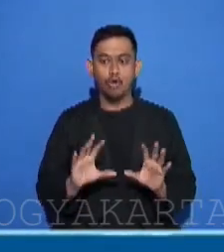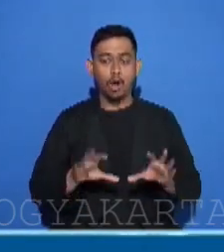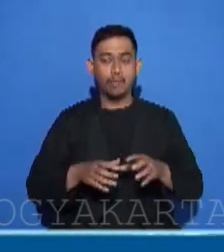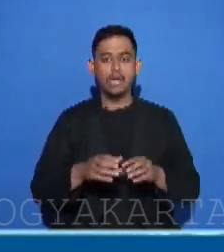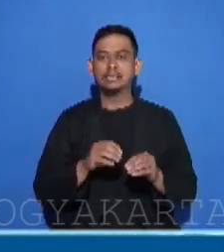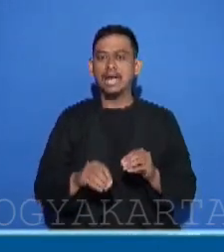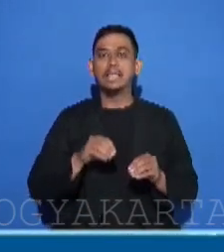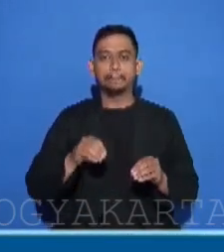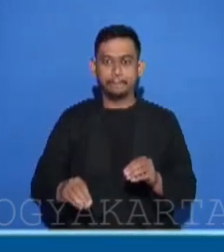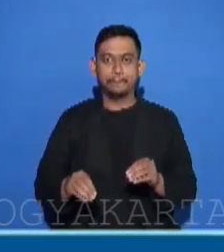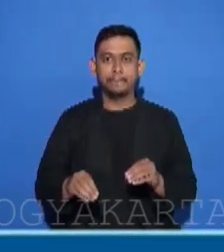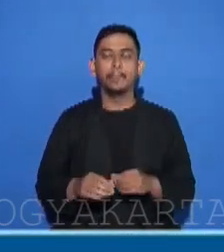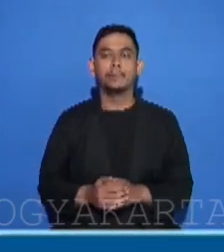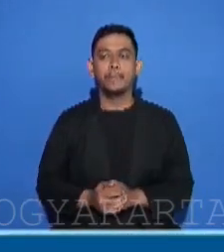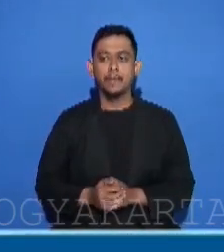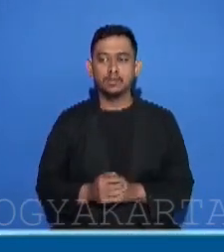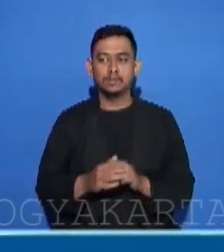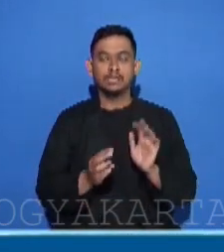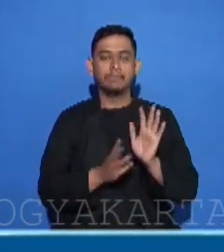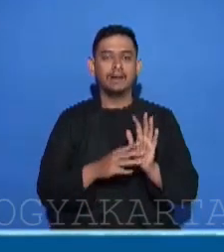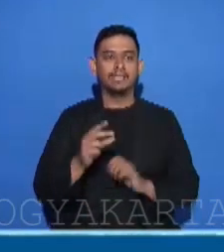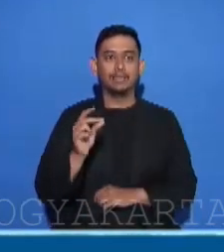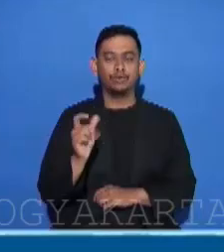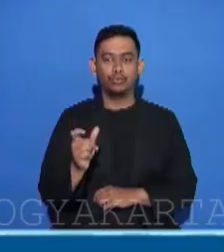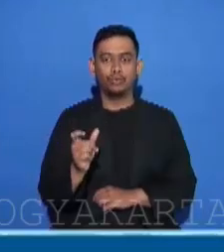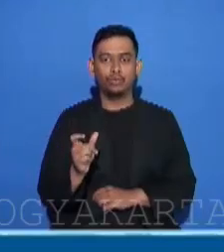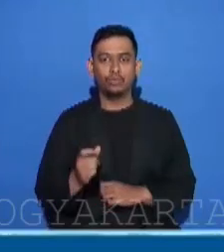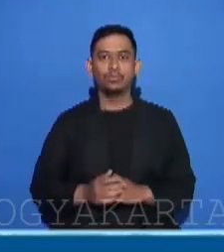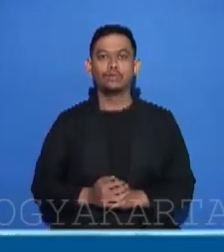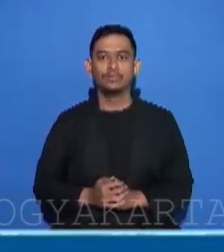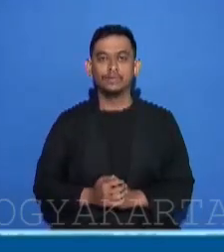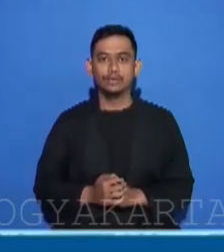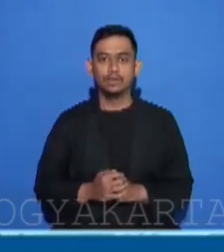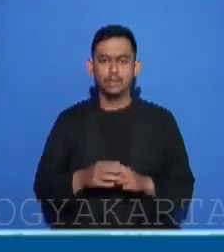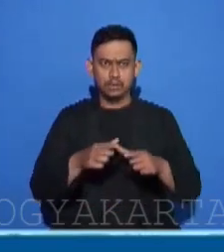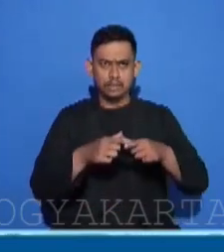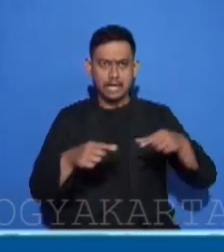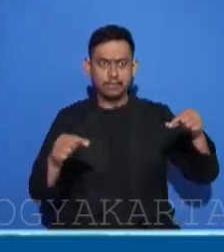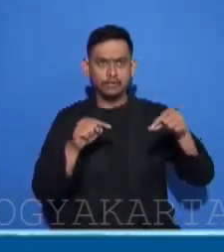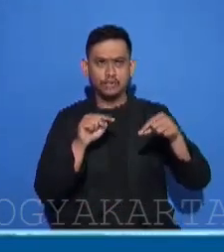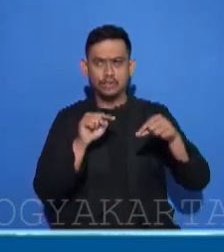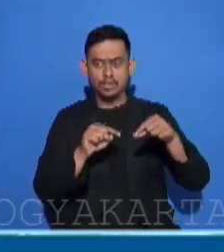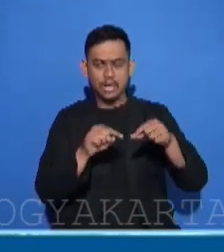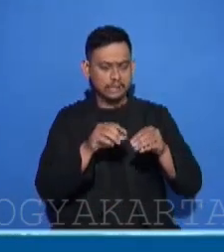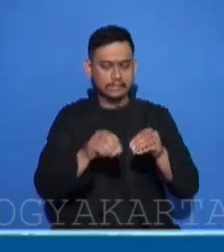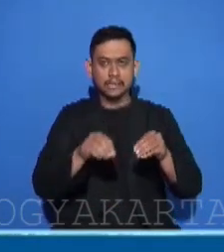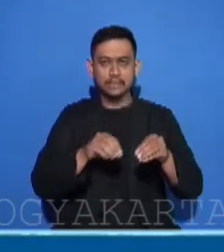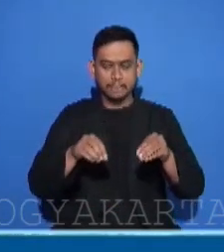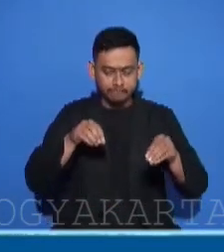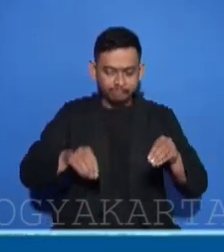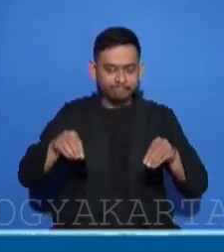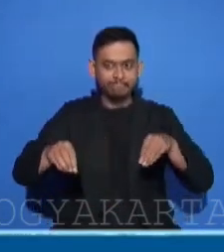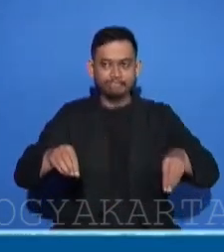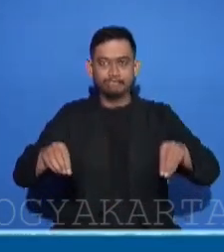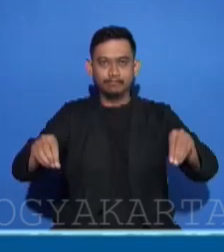kebonarum Lan Manisrenggo kajawi soto Forester London Lan Virginia kacang Tani Engkang dumunung ing pareng ngerti